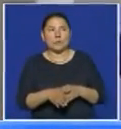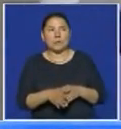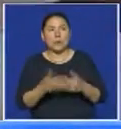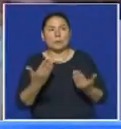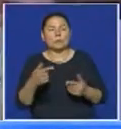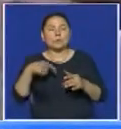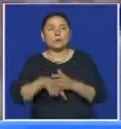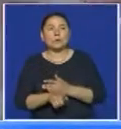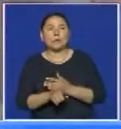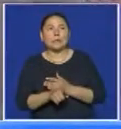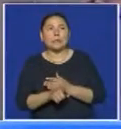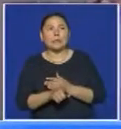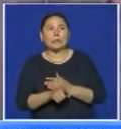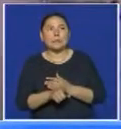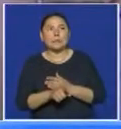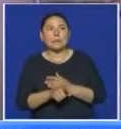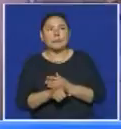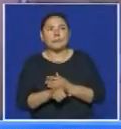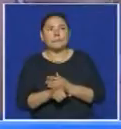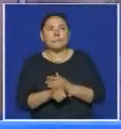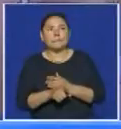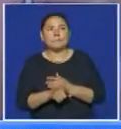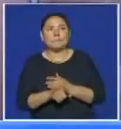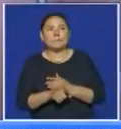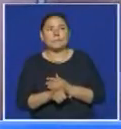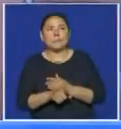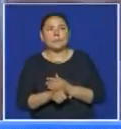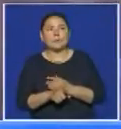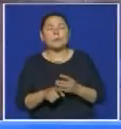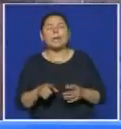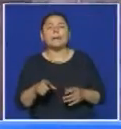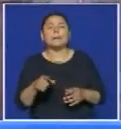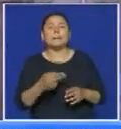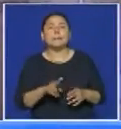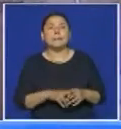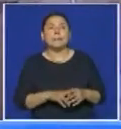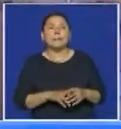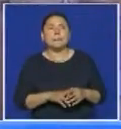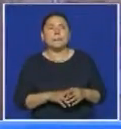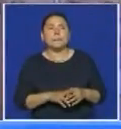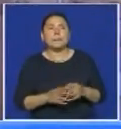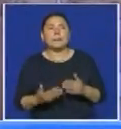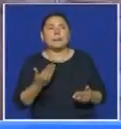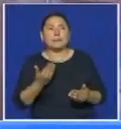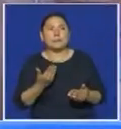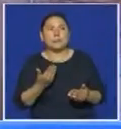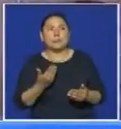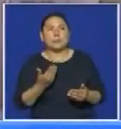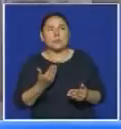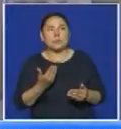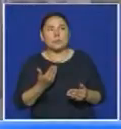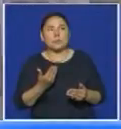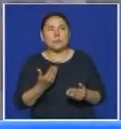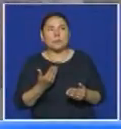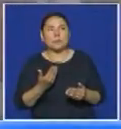үстінде мына травматологическое отделение. И мына жағы бір гинекологическое отделение. Төртінші этаж адер блог